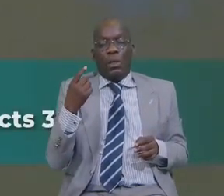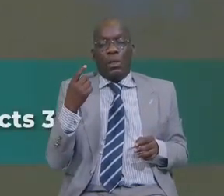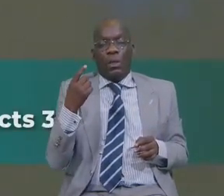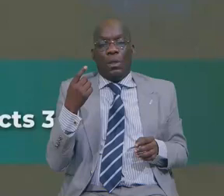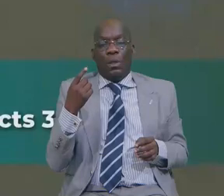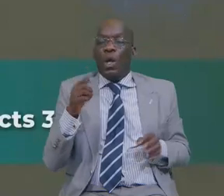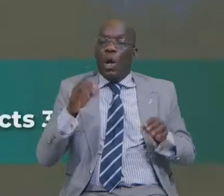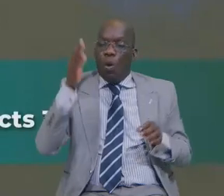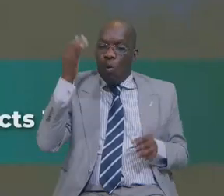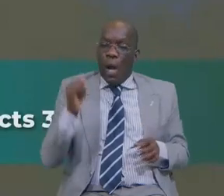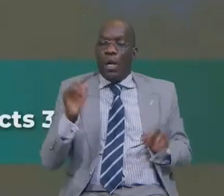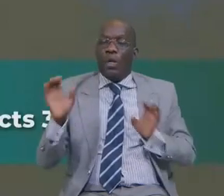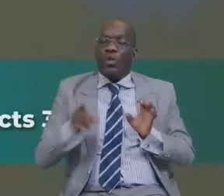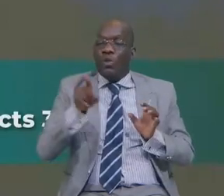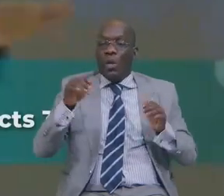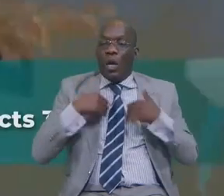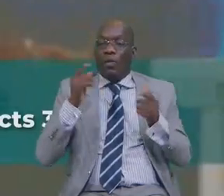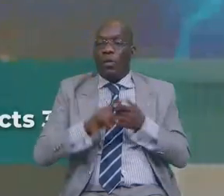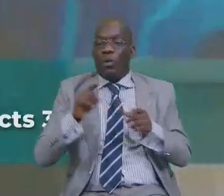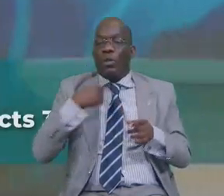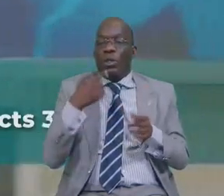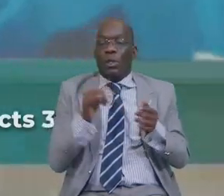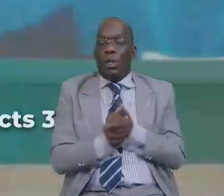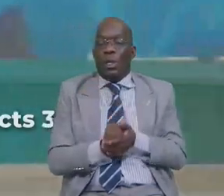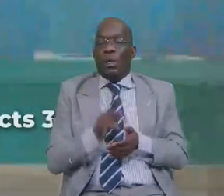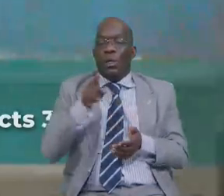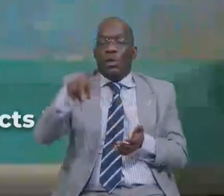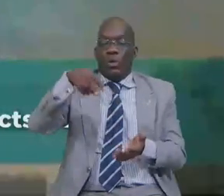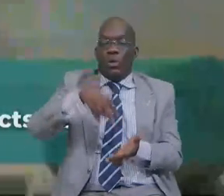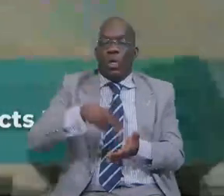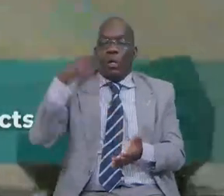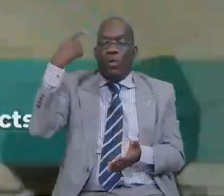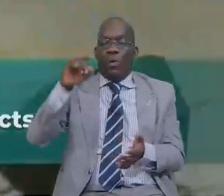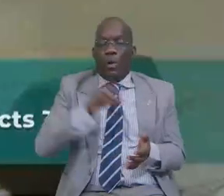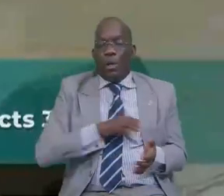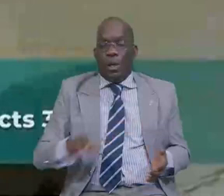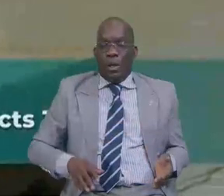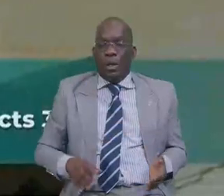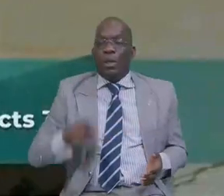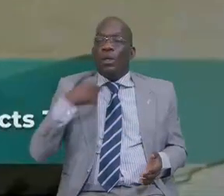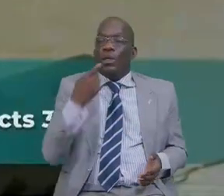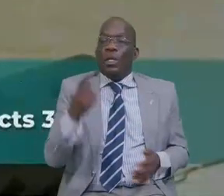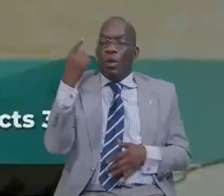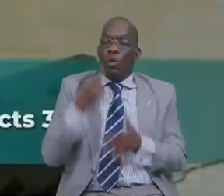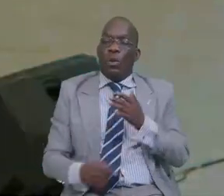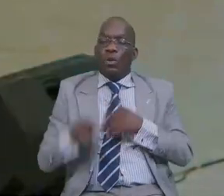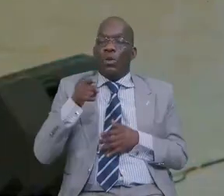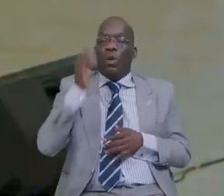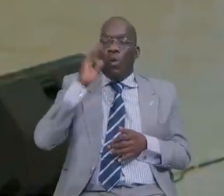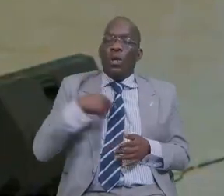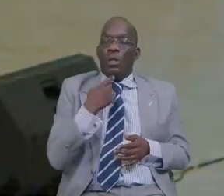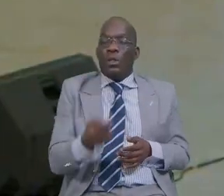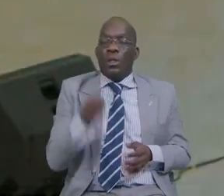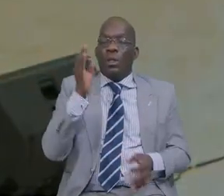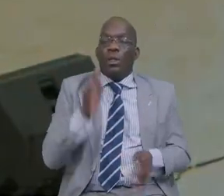je ne comprends pas profondément pourquoi tu dois dire ça. Tu tiens pour Christ. Dis ce que tu dois dire.